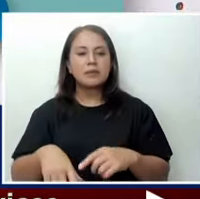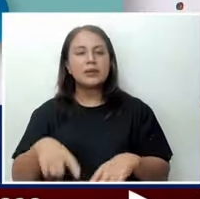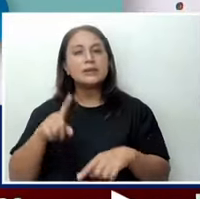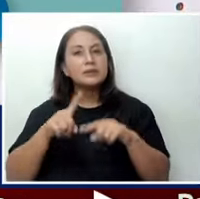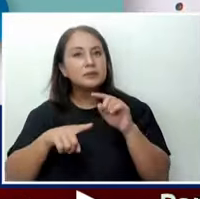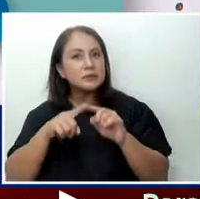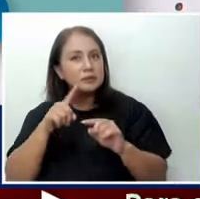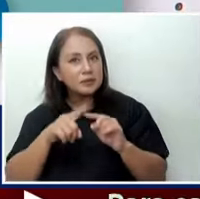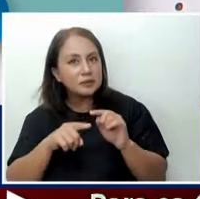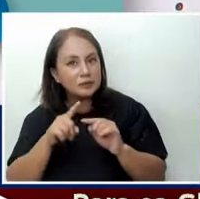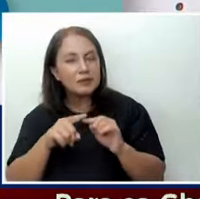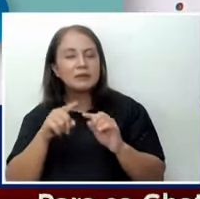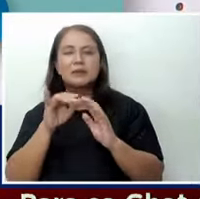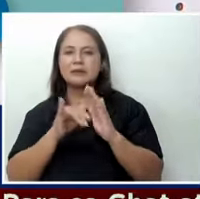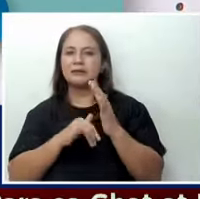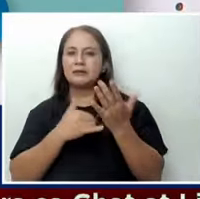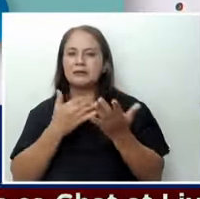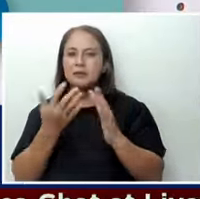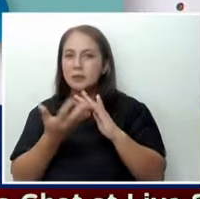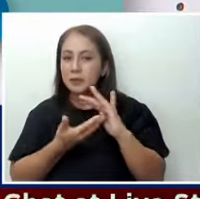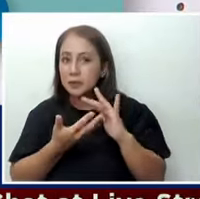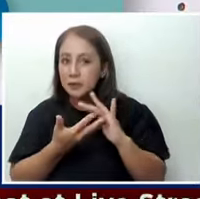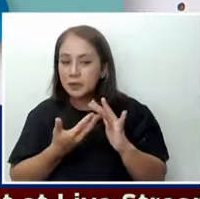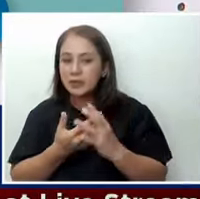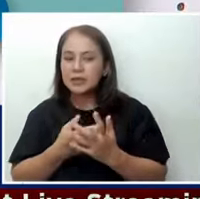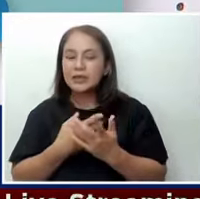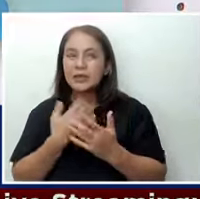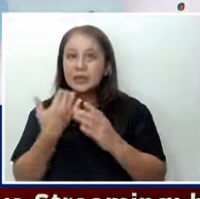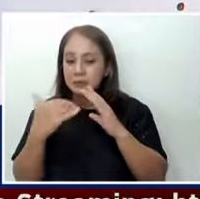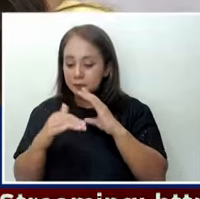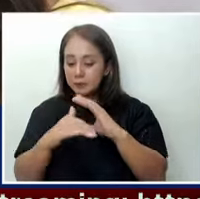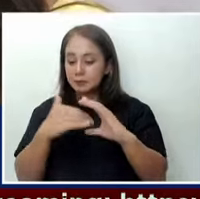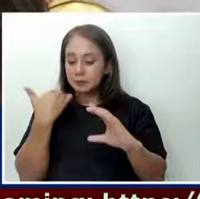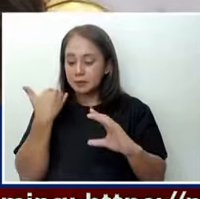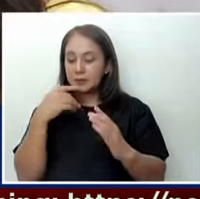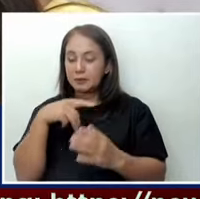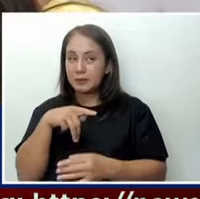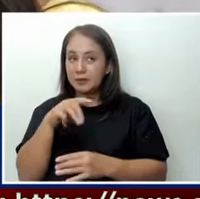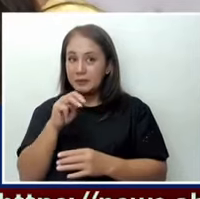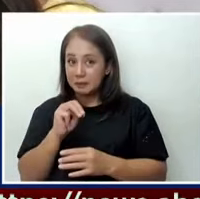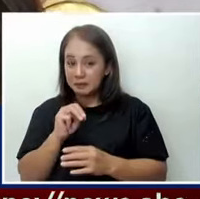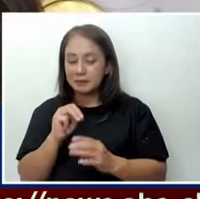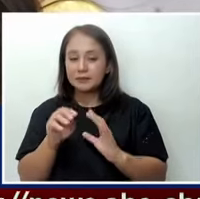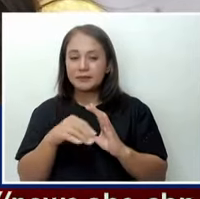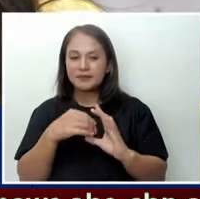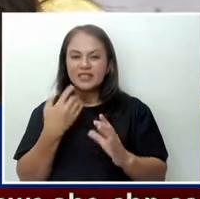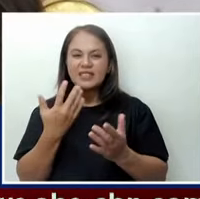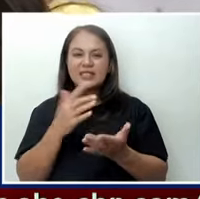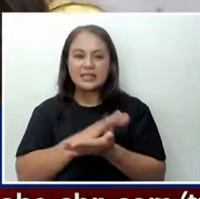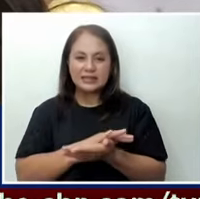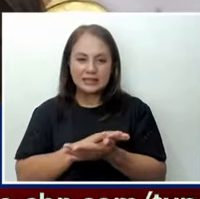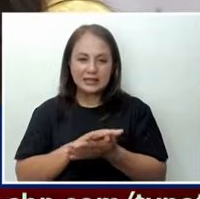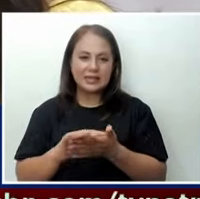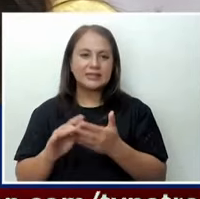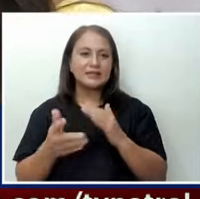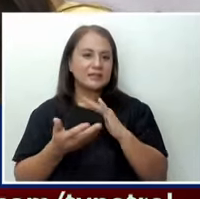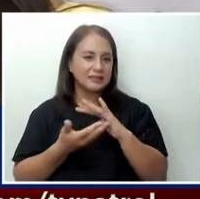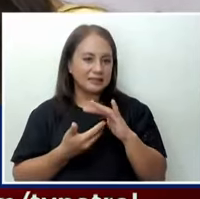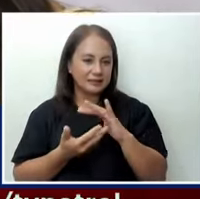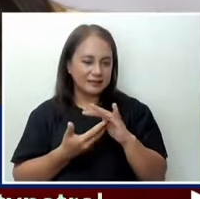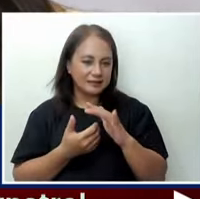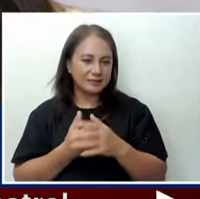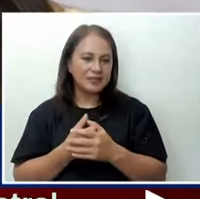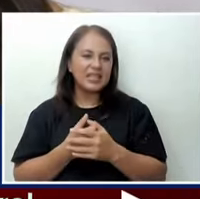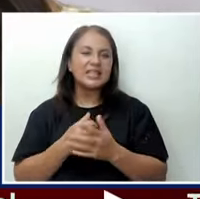sa customer o possible buyer na nagme-message sa page. Dapat po talaga nice kayo sa customer.